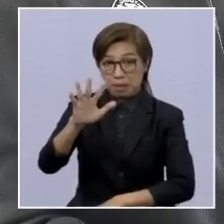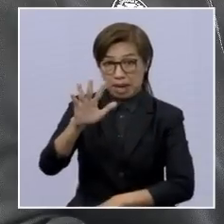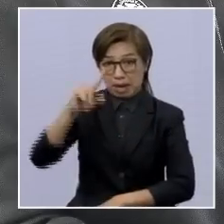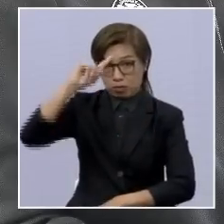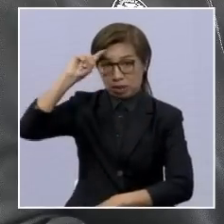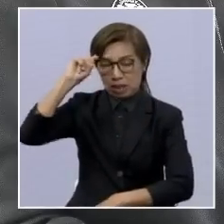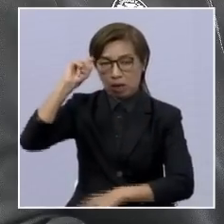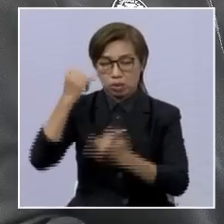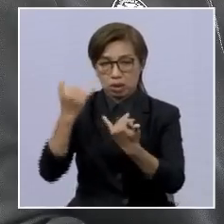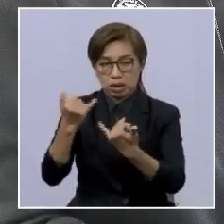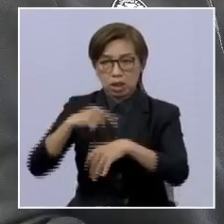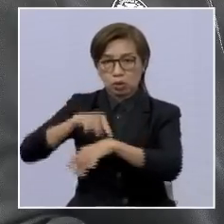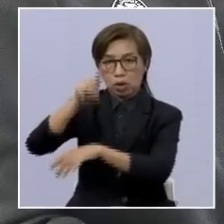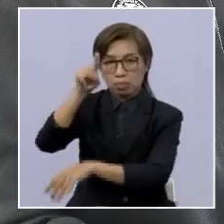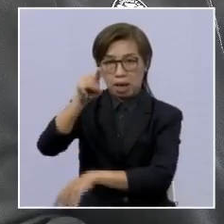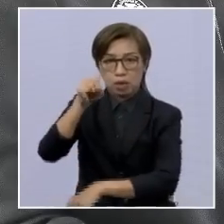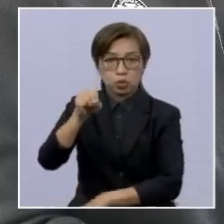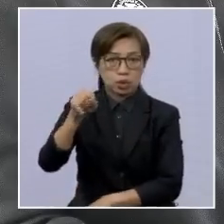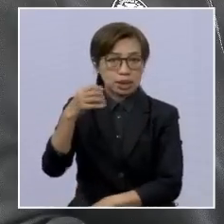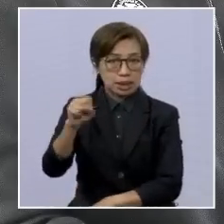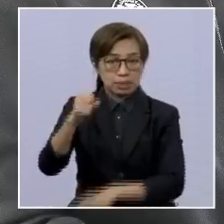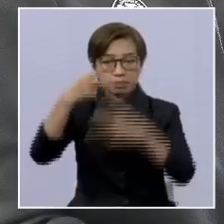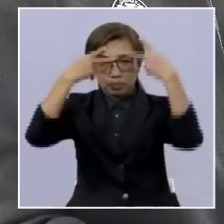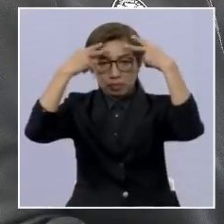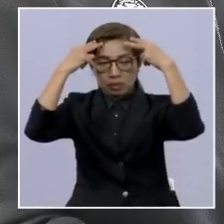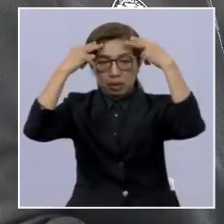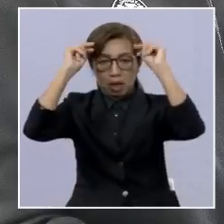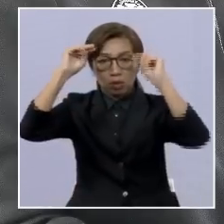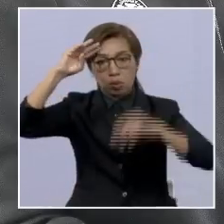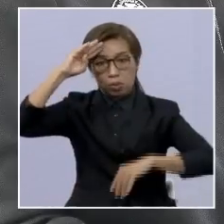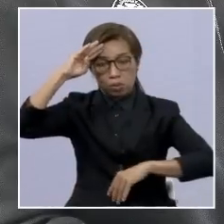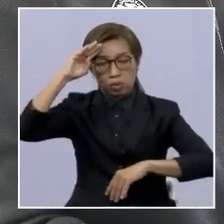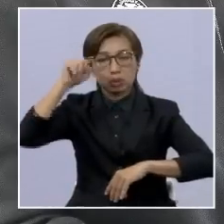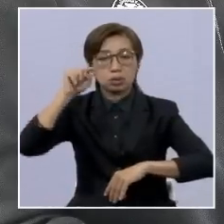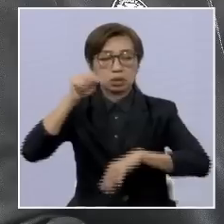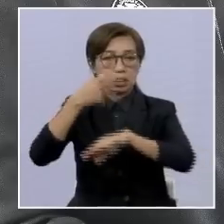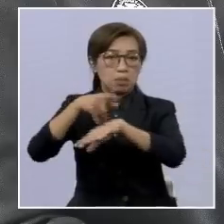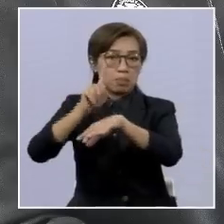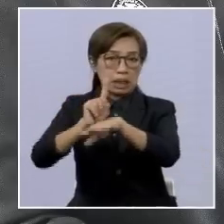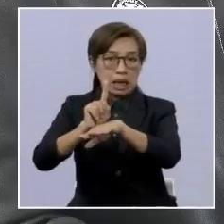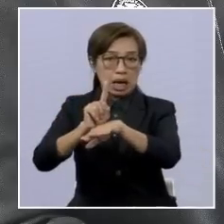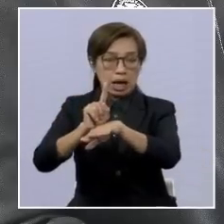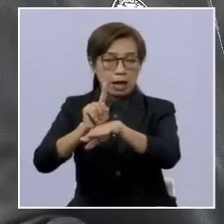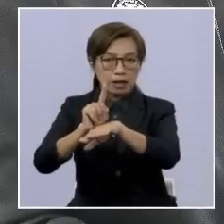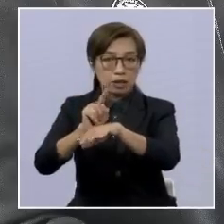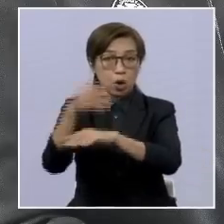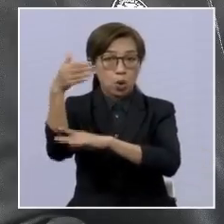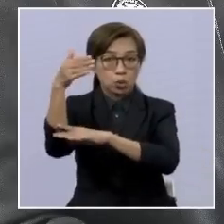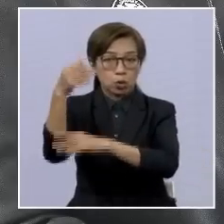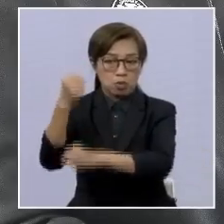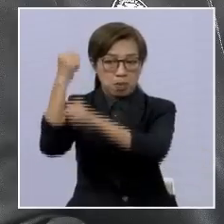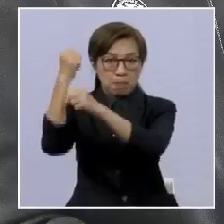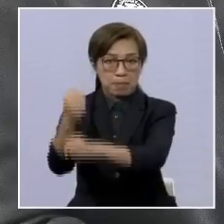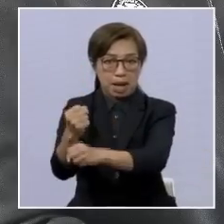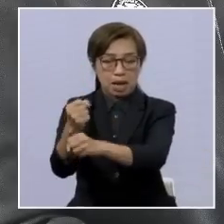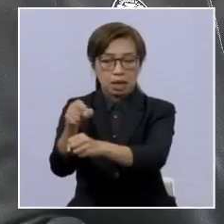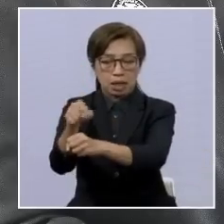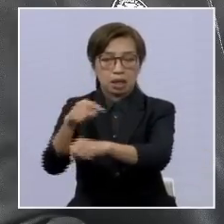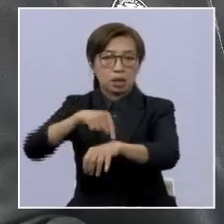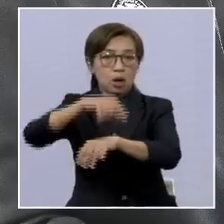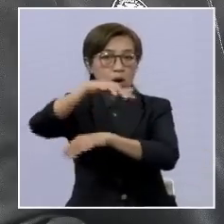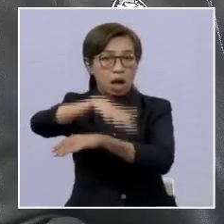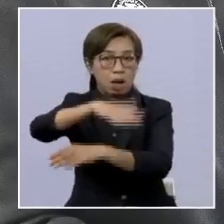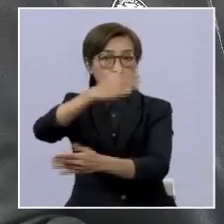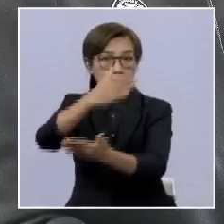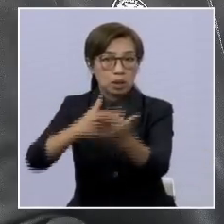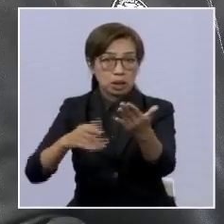าร์นี้นะครับตอนบ่ายโมง10นาทีพลเอกประยุทธ์นะครับจะเป็นประธานในพิธีปักธงชัยชนะแล้วก็5โมงครึ่ง